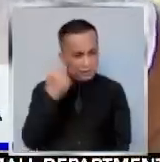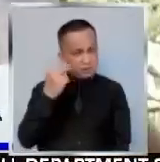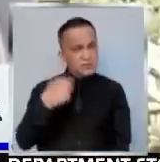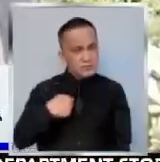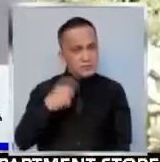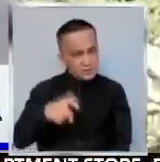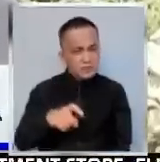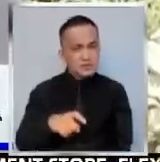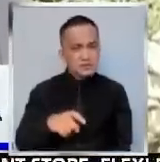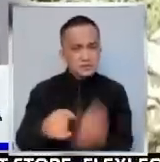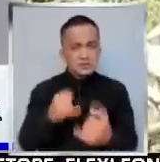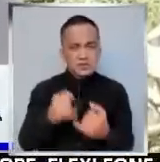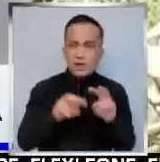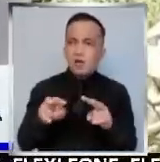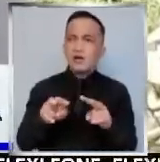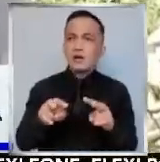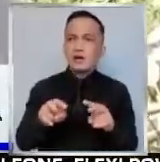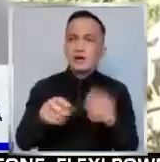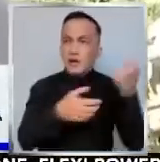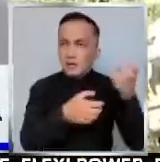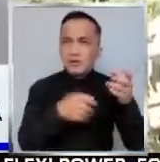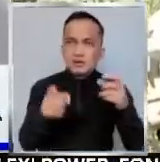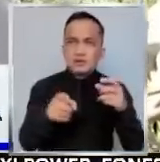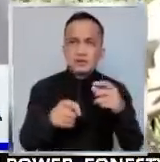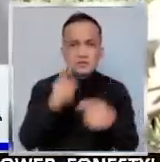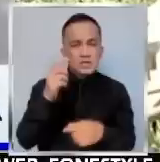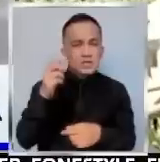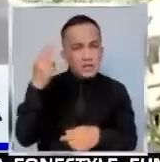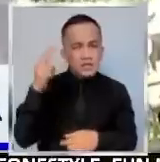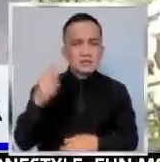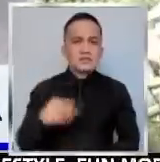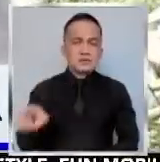Hanggang sa nakatingin lang ako, nakahawak ako dyan. Si Tito yun ah.